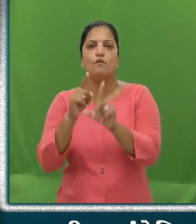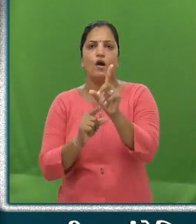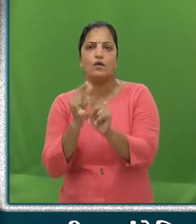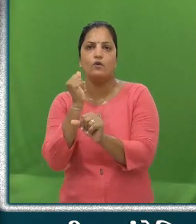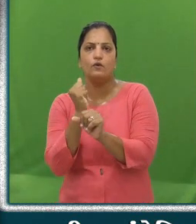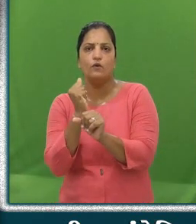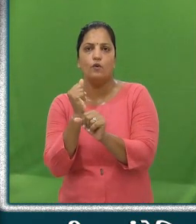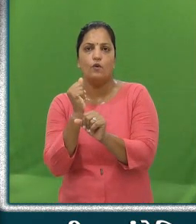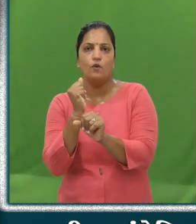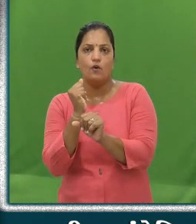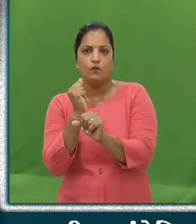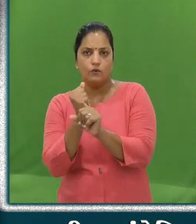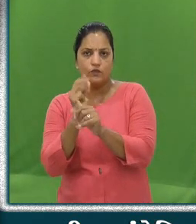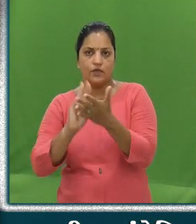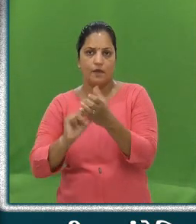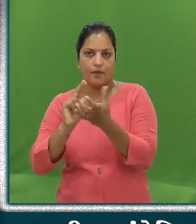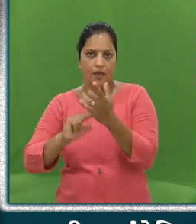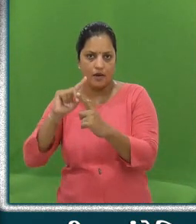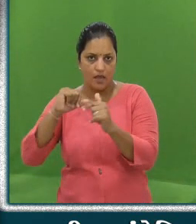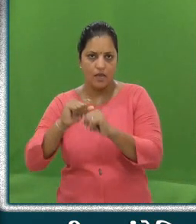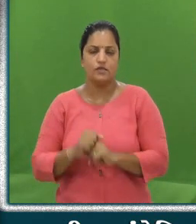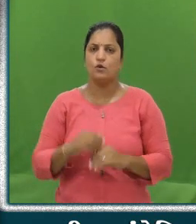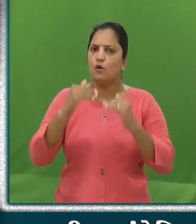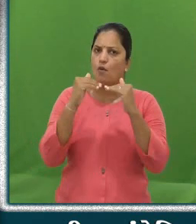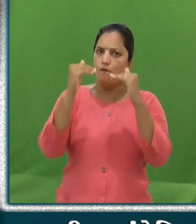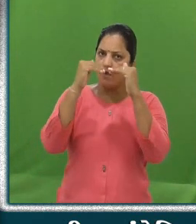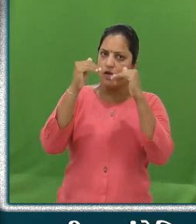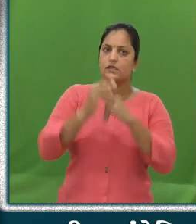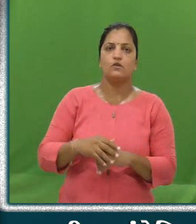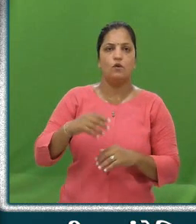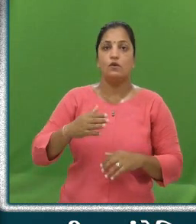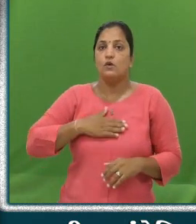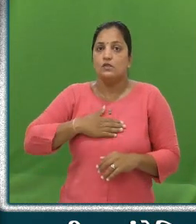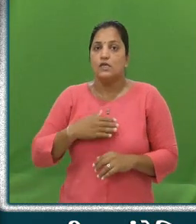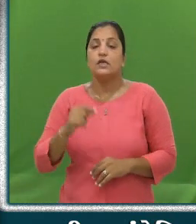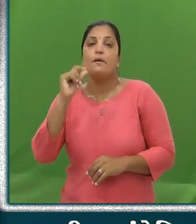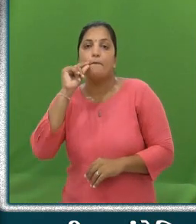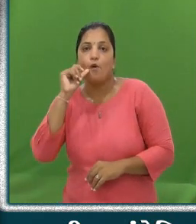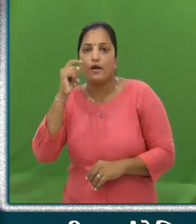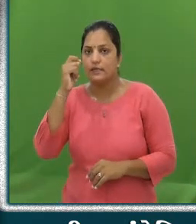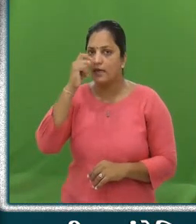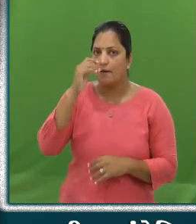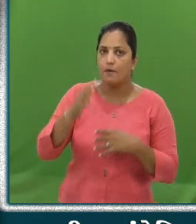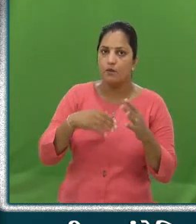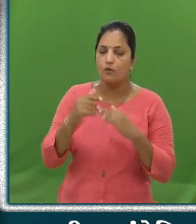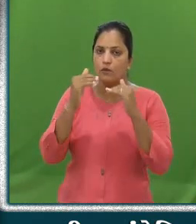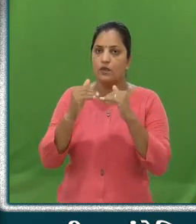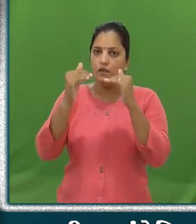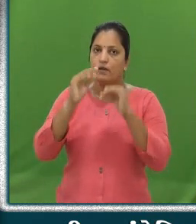તે બાબત નક્કી કરવાની જે ઘટના છે તેને આપણે શું કહીએ છીએ લિંગ નિશ્ચયન